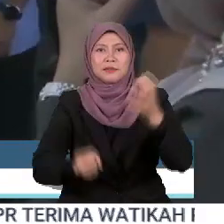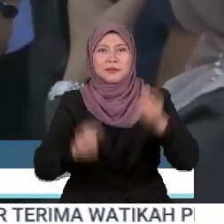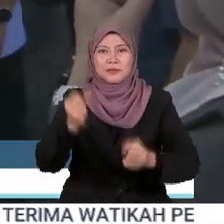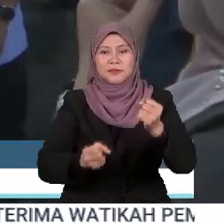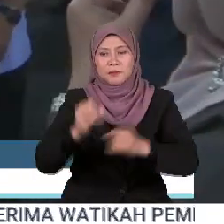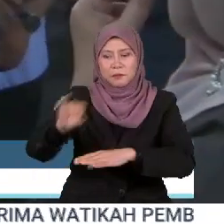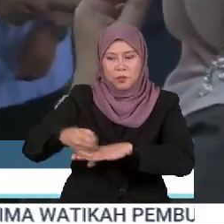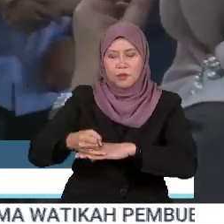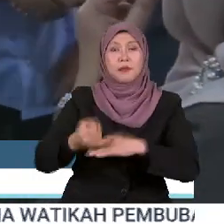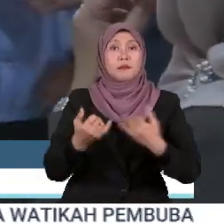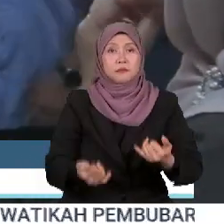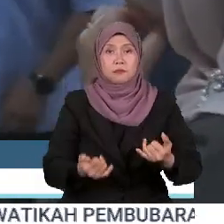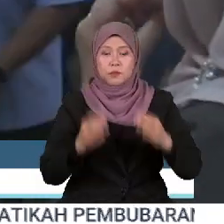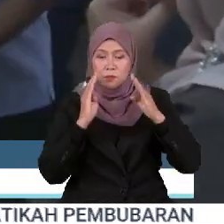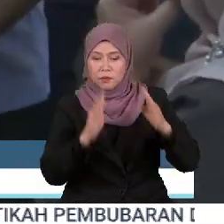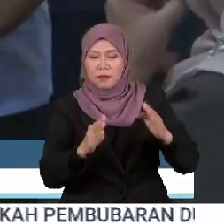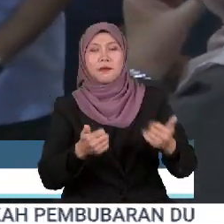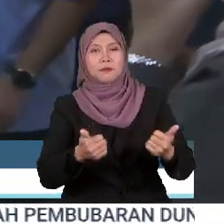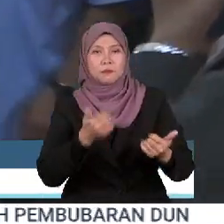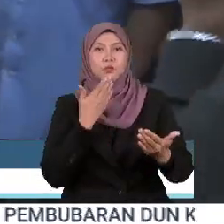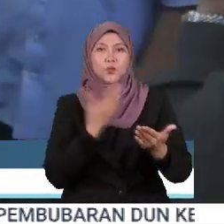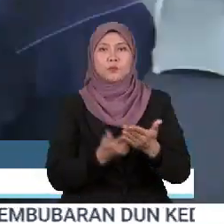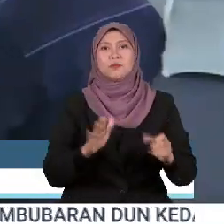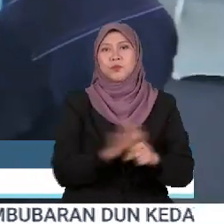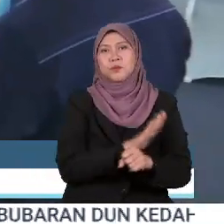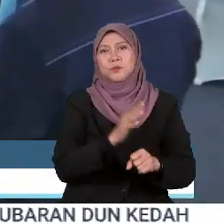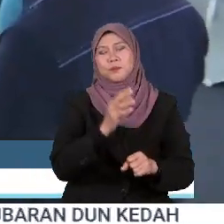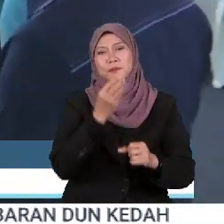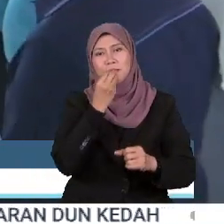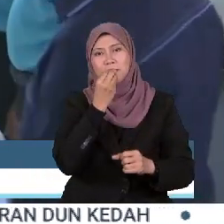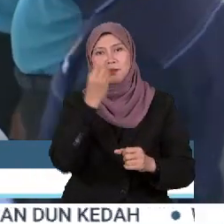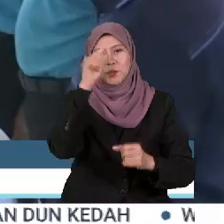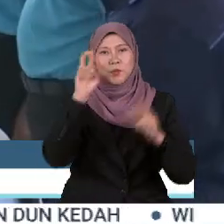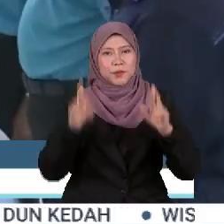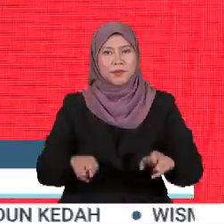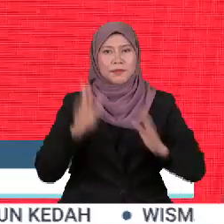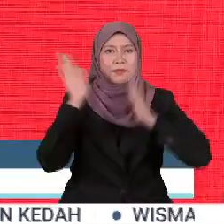impor sekaligus meningkatkan tahap keterjaminan makanan buat rakyat Malaysia